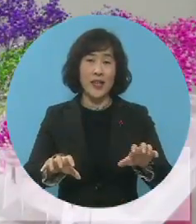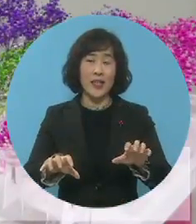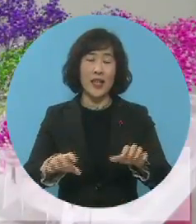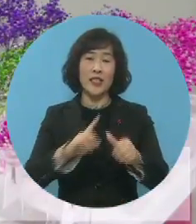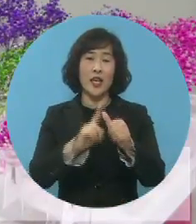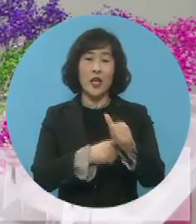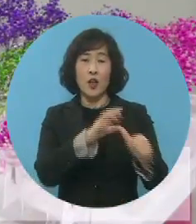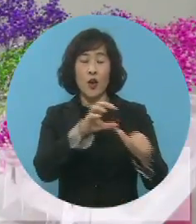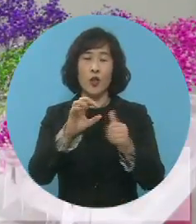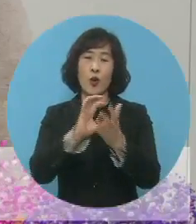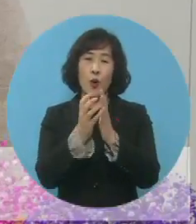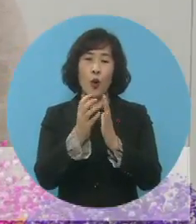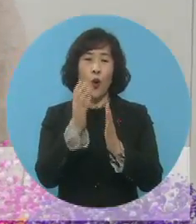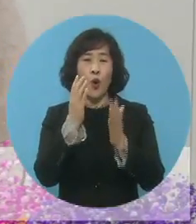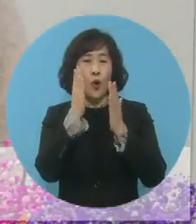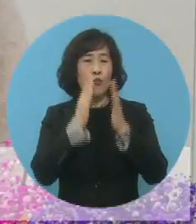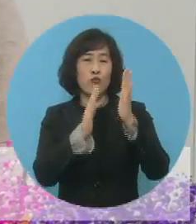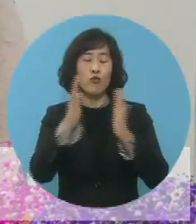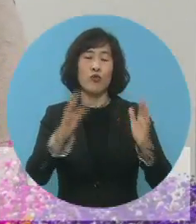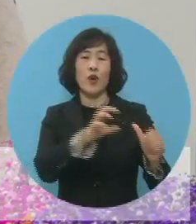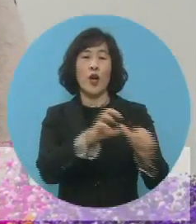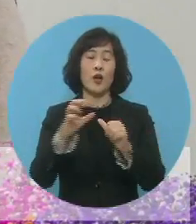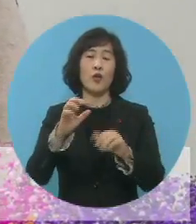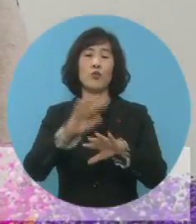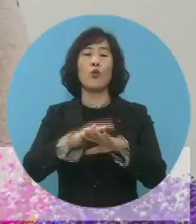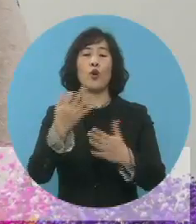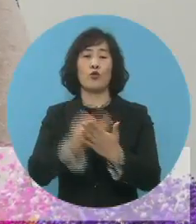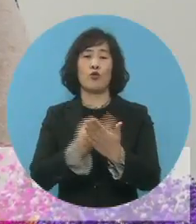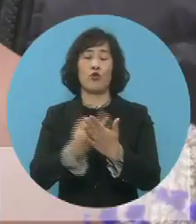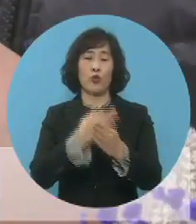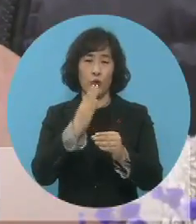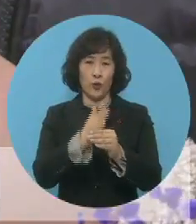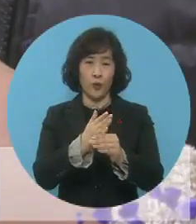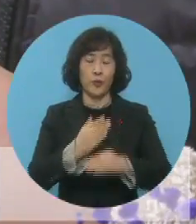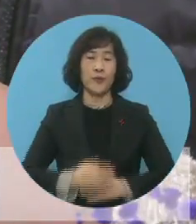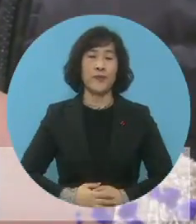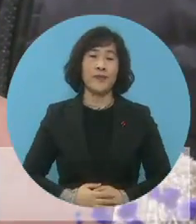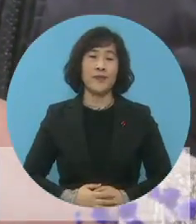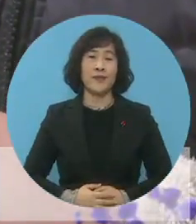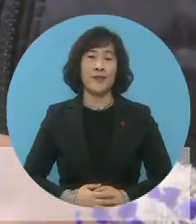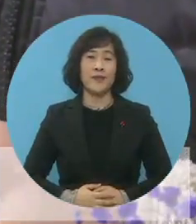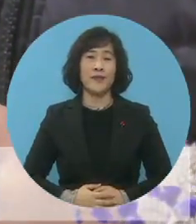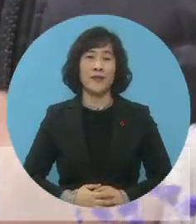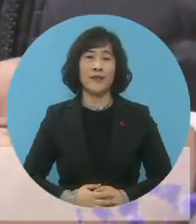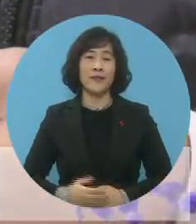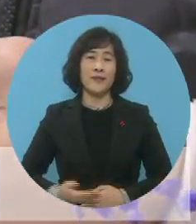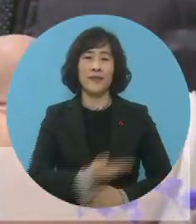한 산촌마을이 자연에서 얻은 꽃과 풀 등을 이용해 농가소득을 올리고 있습니다.